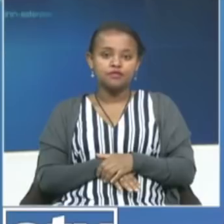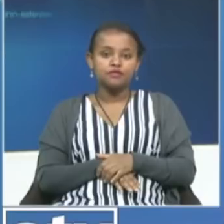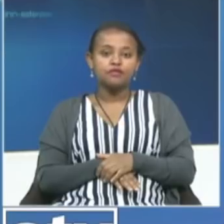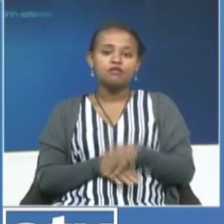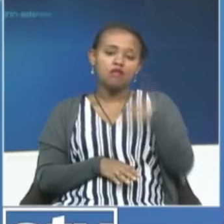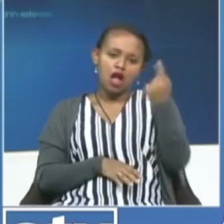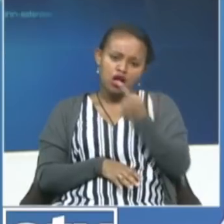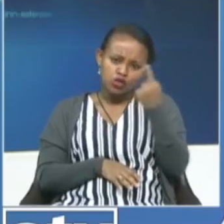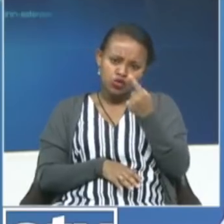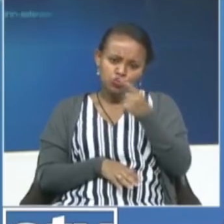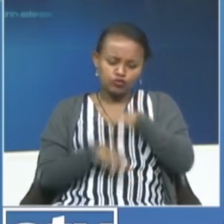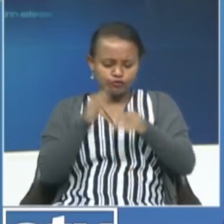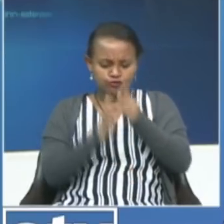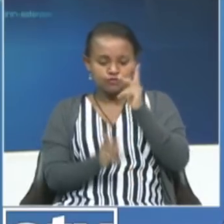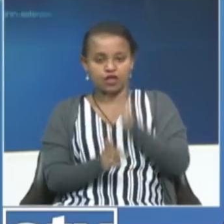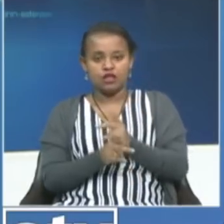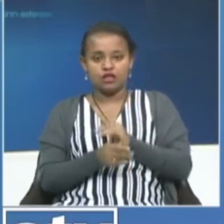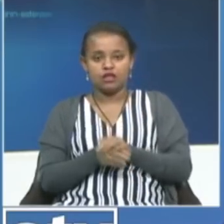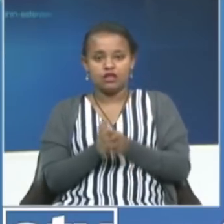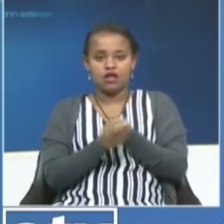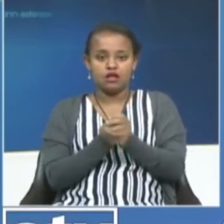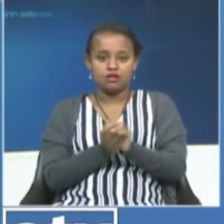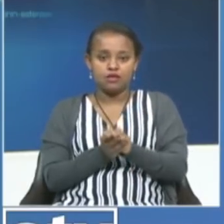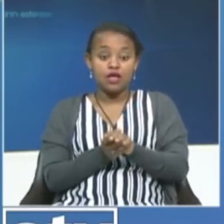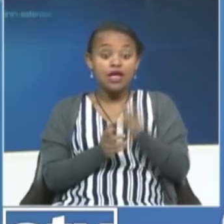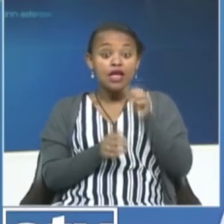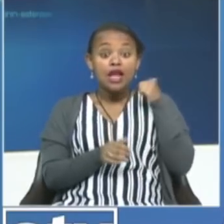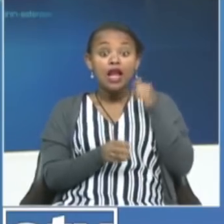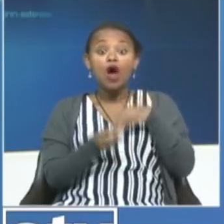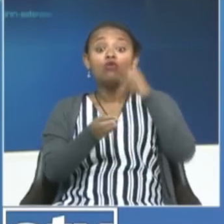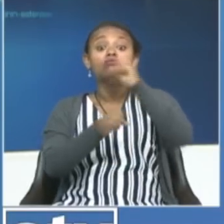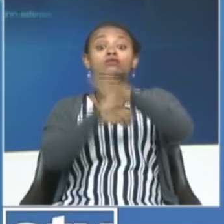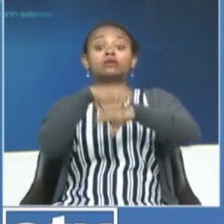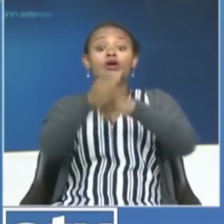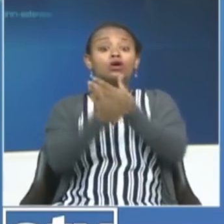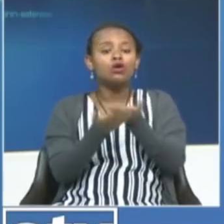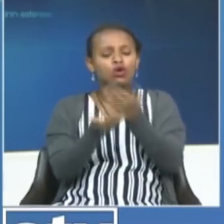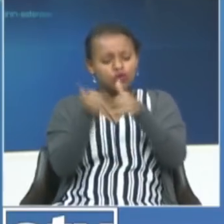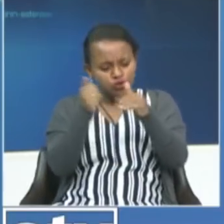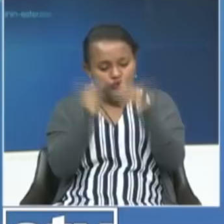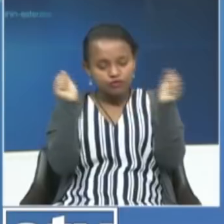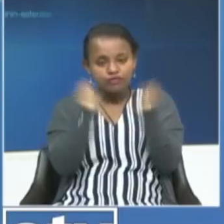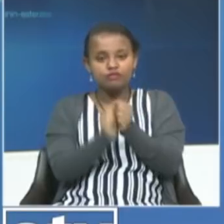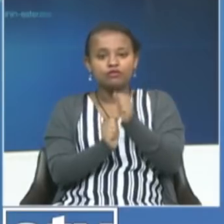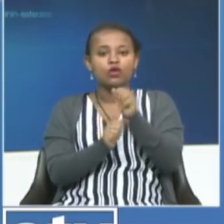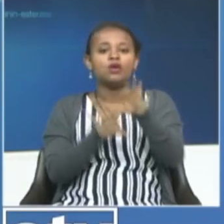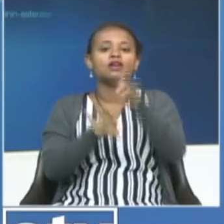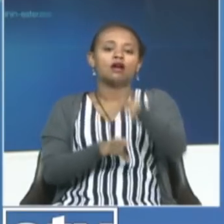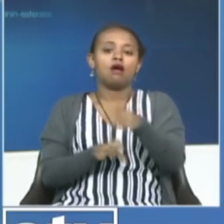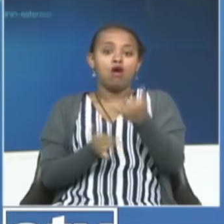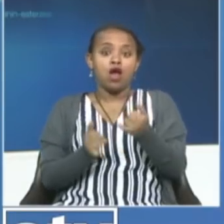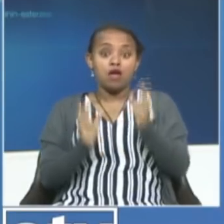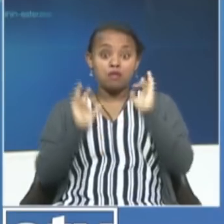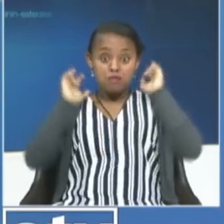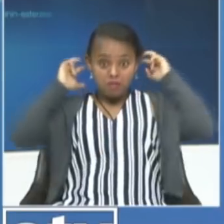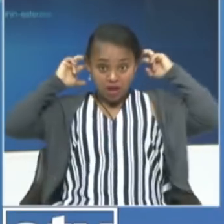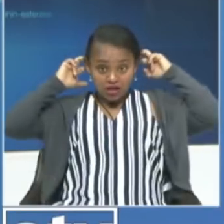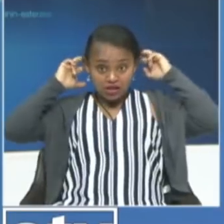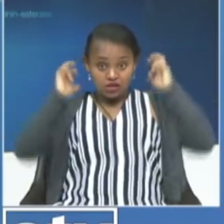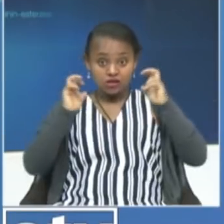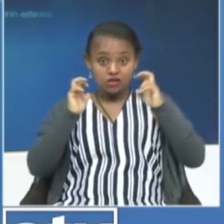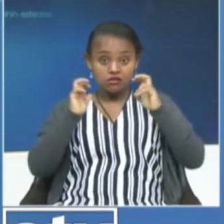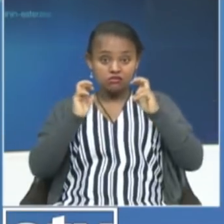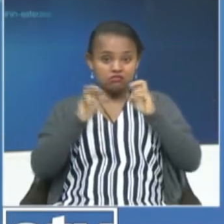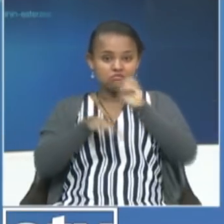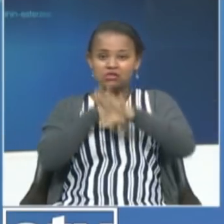እጅ መታጠብ፣ ሌሎችም የምንመክራቸው ነገሮች አንድ ላይ ነው መደረግ ያለባቸው። እንግዲህ አሁን ላይ ማስክ ምክር ላይ አልደረስንም።